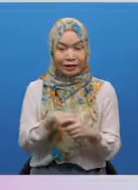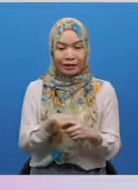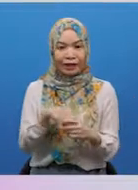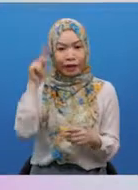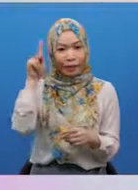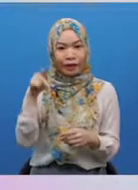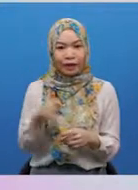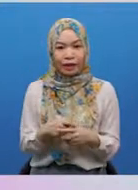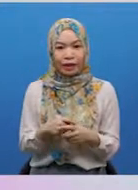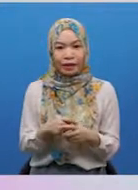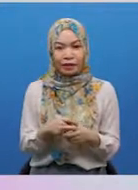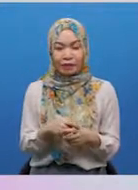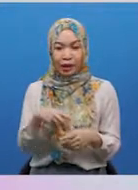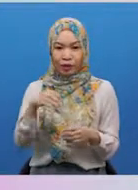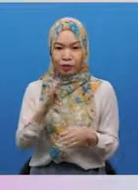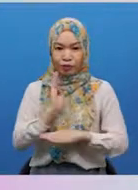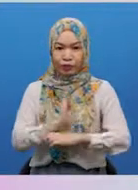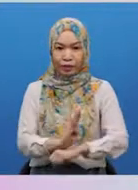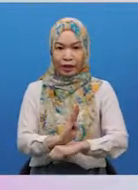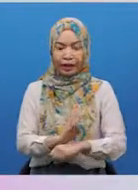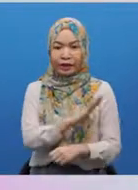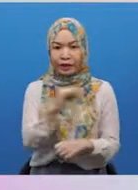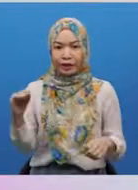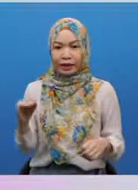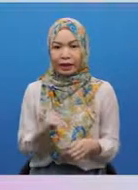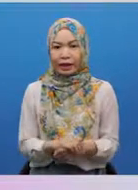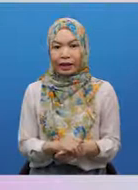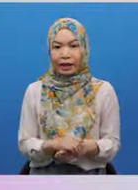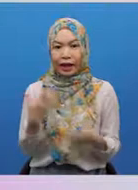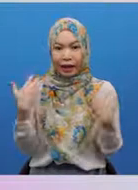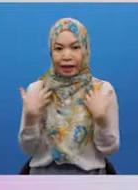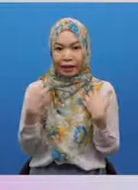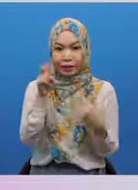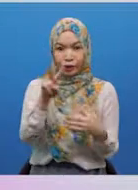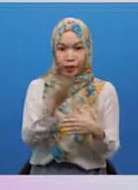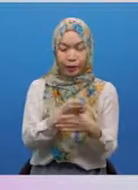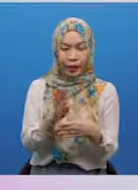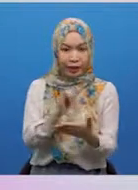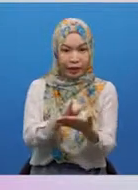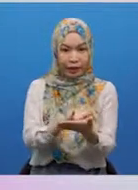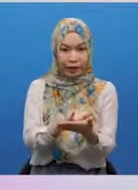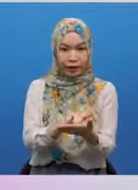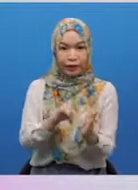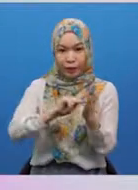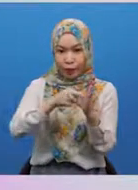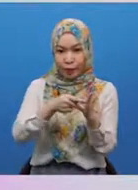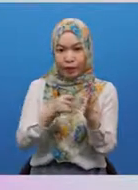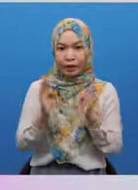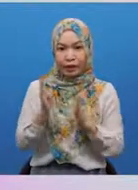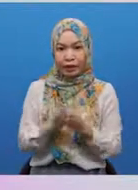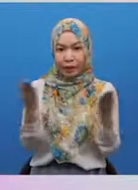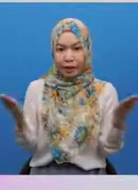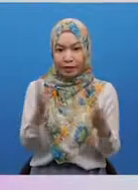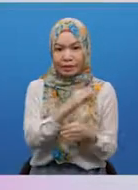budaya. Aspek ini terbahagi kepada dua, iaitu peribahasa dan